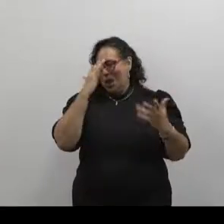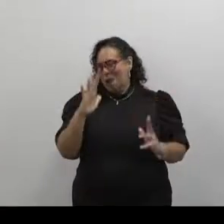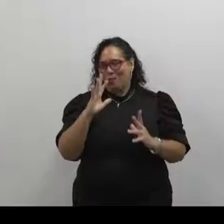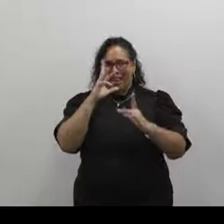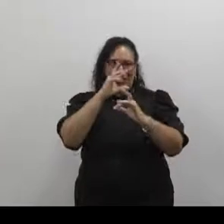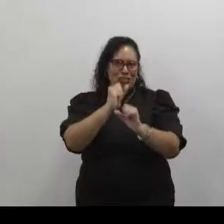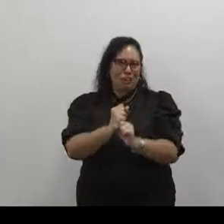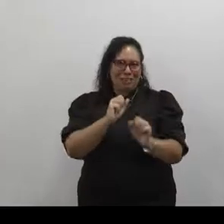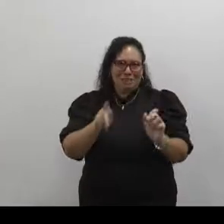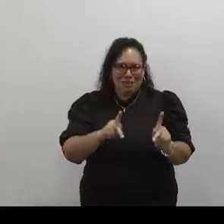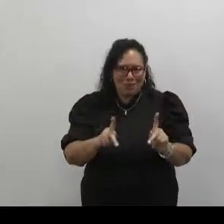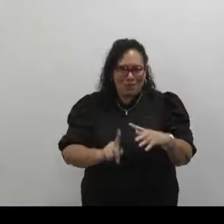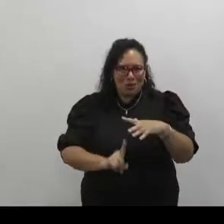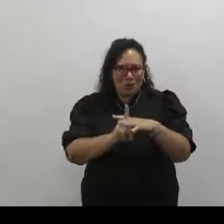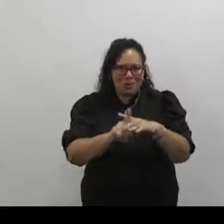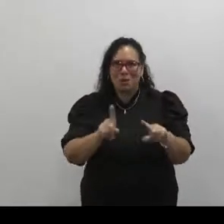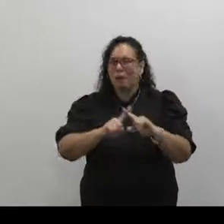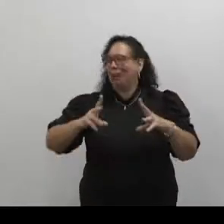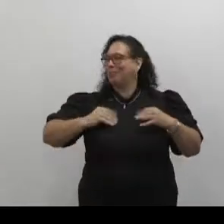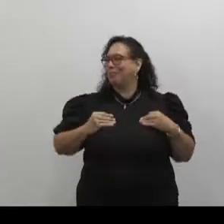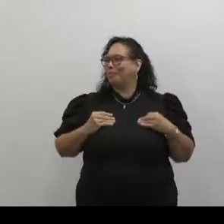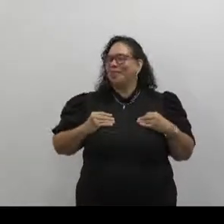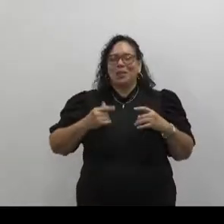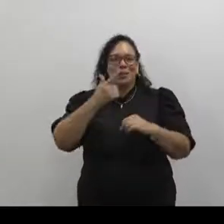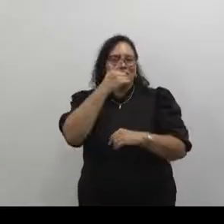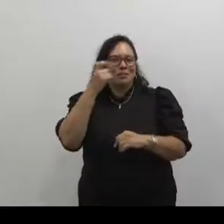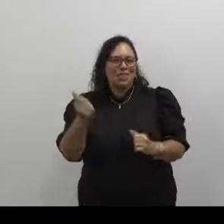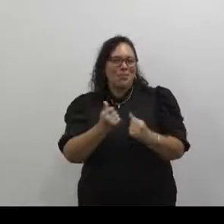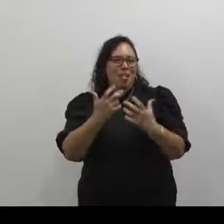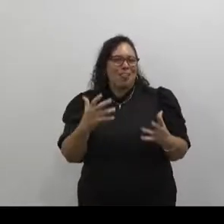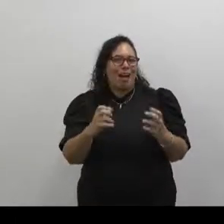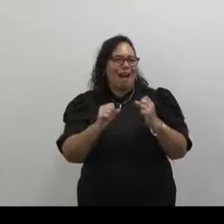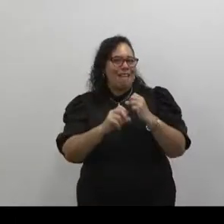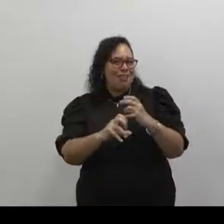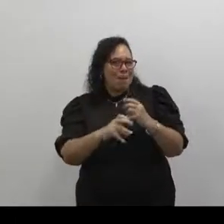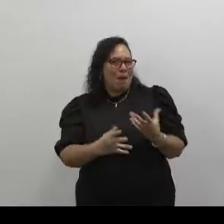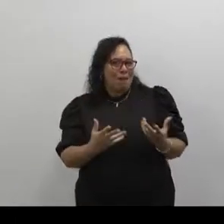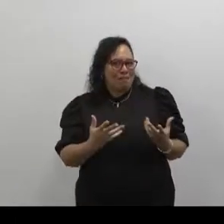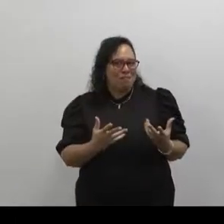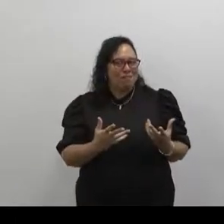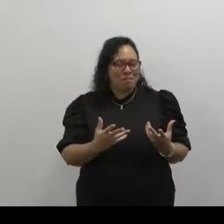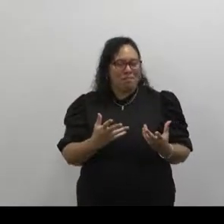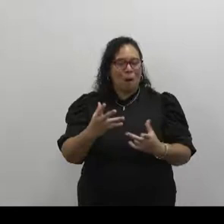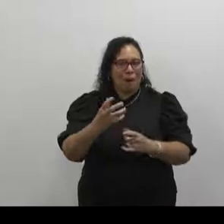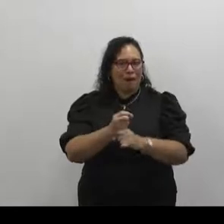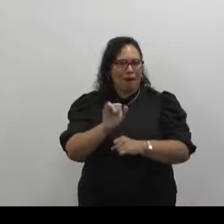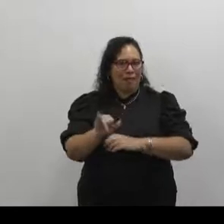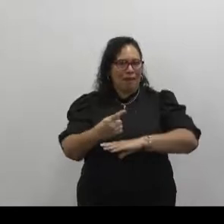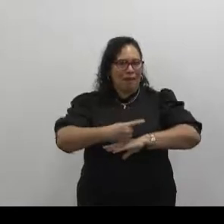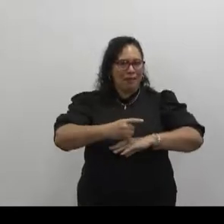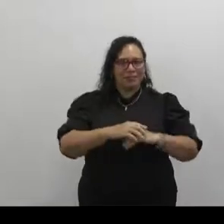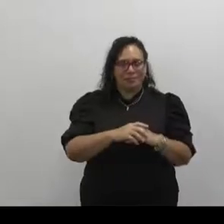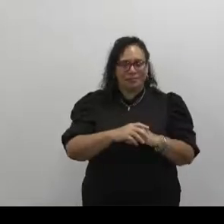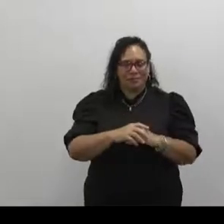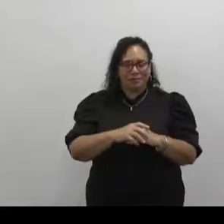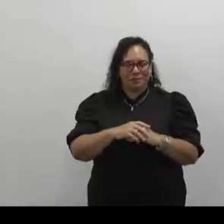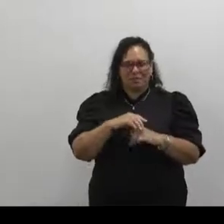miền nè châu ruộng can tại tràn hai mà tệ phần man ở dương bàn tự tuôn một bánh dương tự tuôn dược